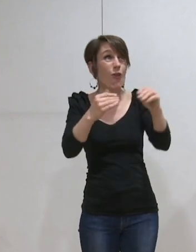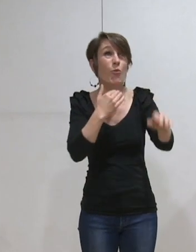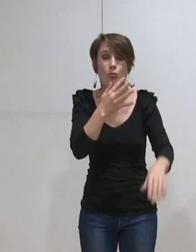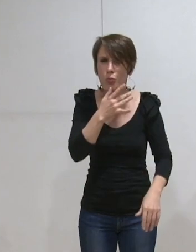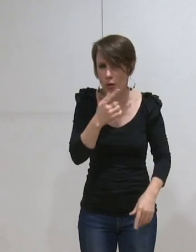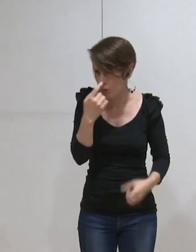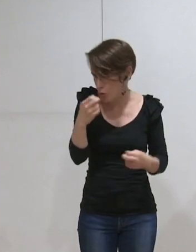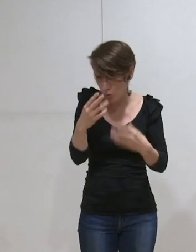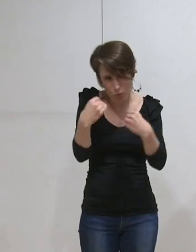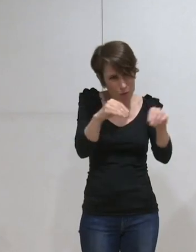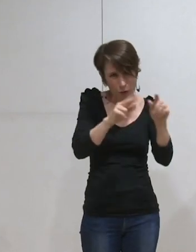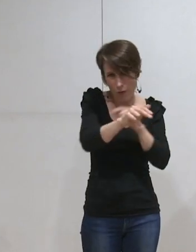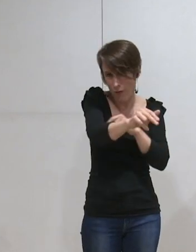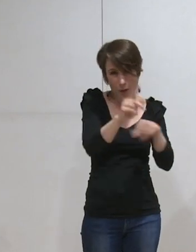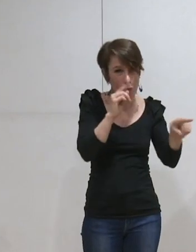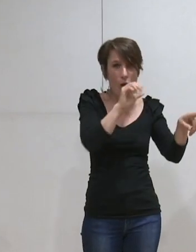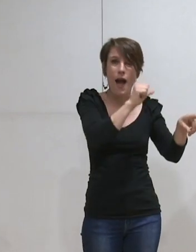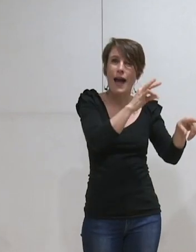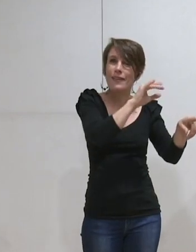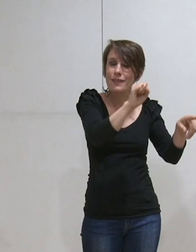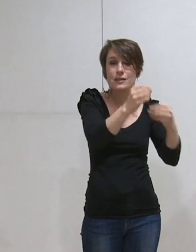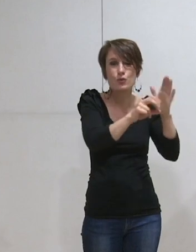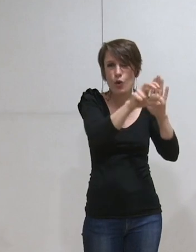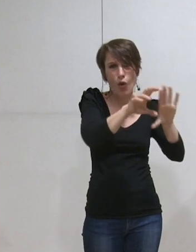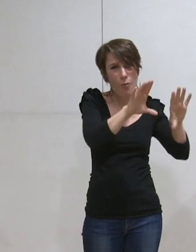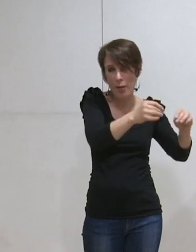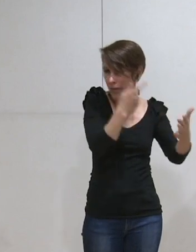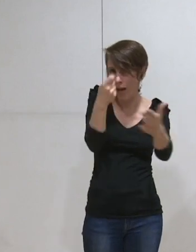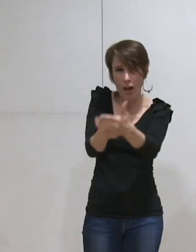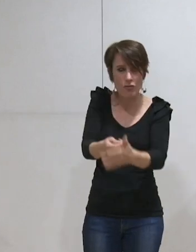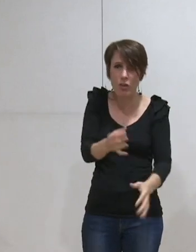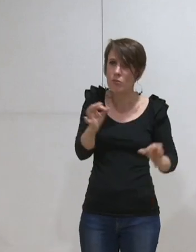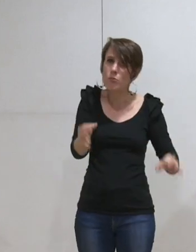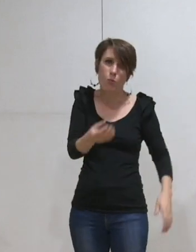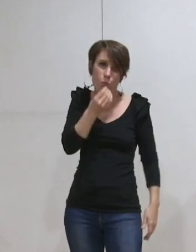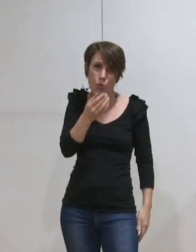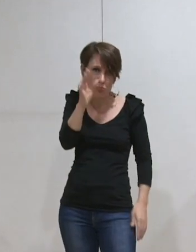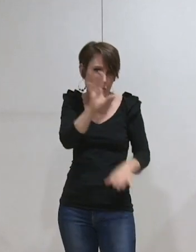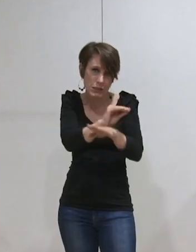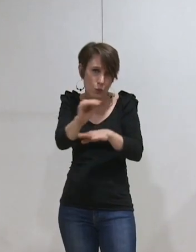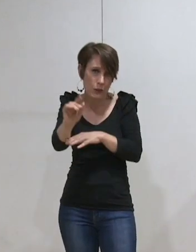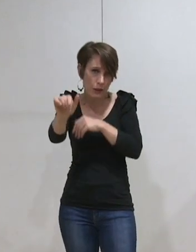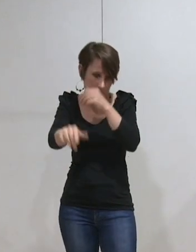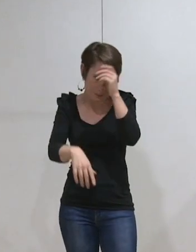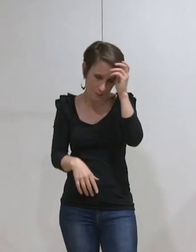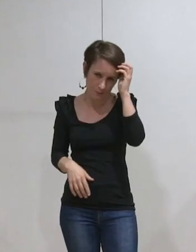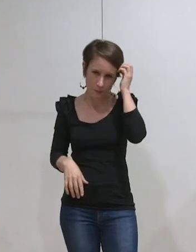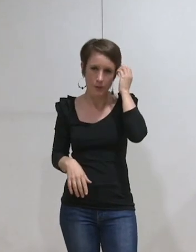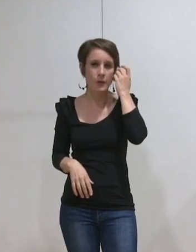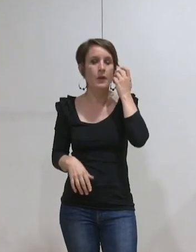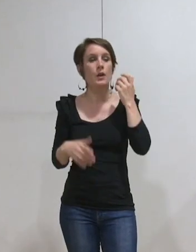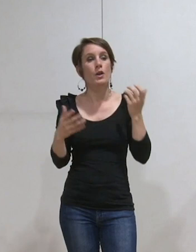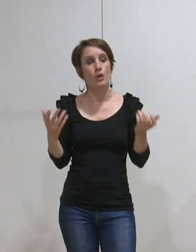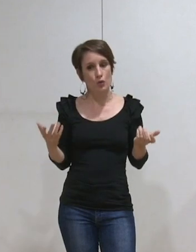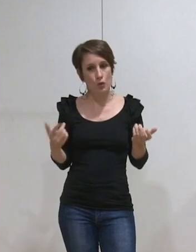bailleurs qui achètent il vous est donc proposé et bien un dispositif qui euh a un